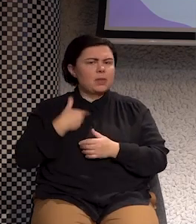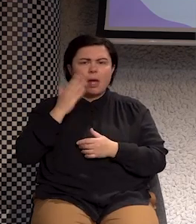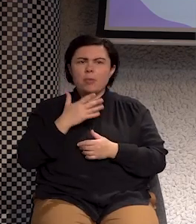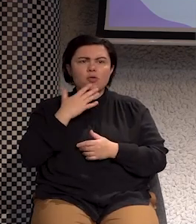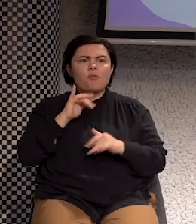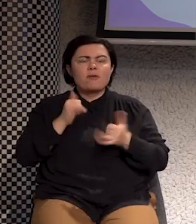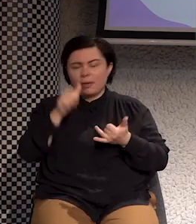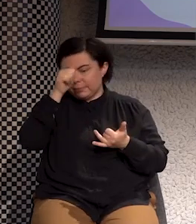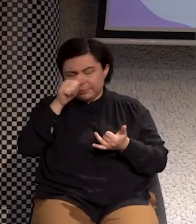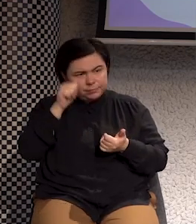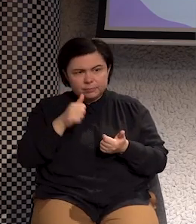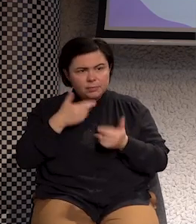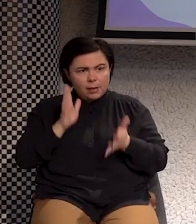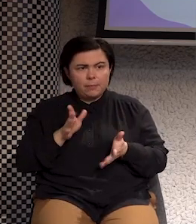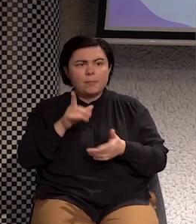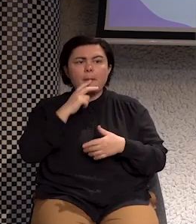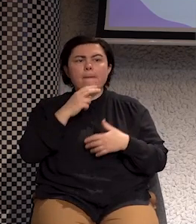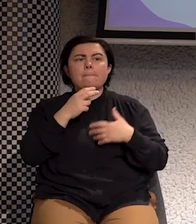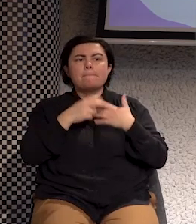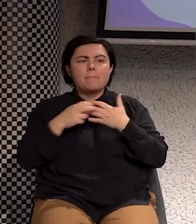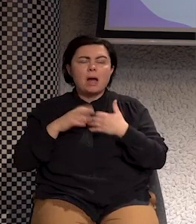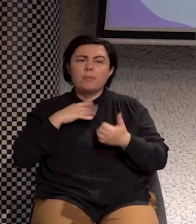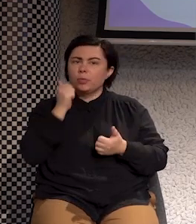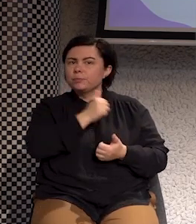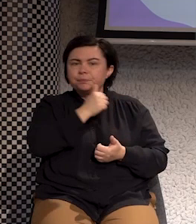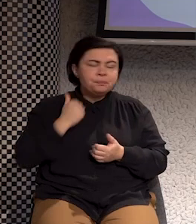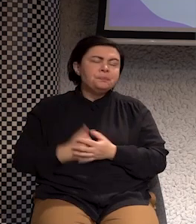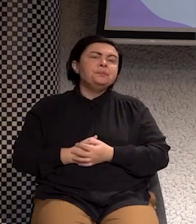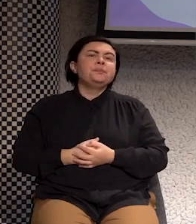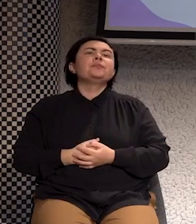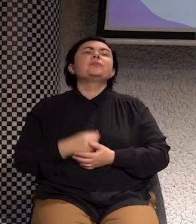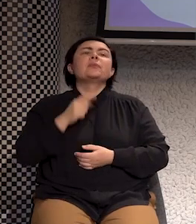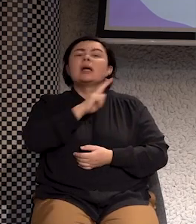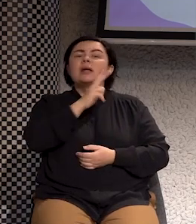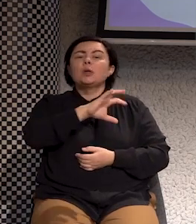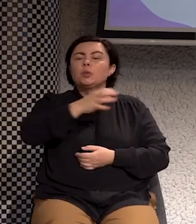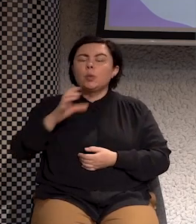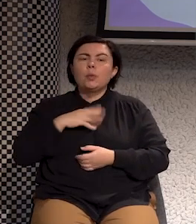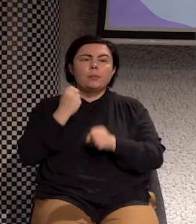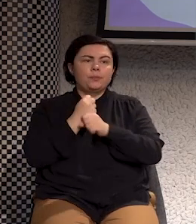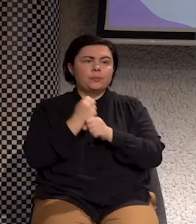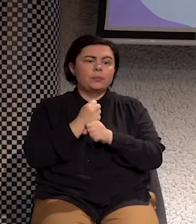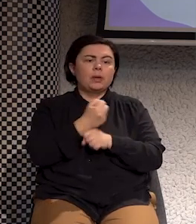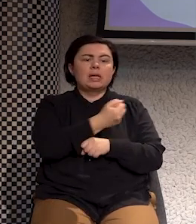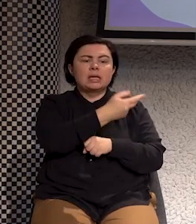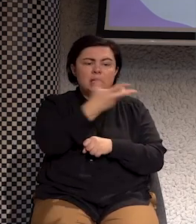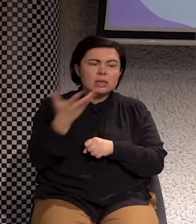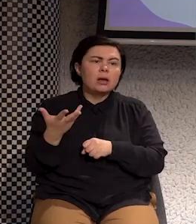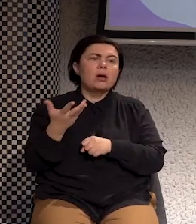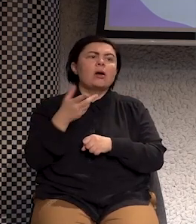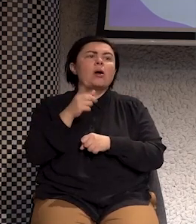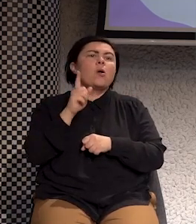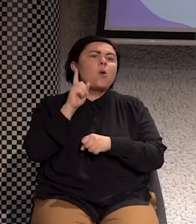mówił w jakich, no bo badania były zanonimizowane i w każdej z tych grup pracowaliśmy z